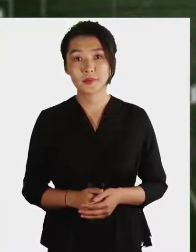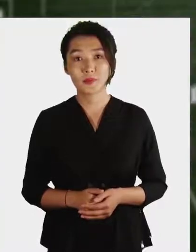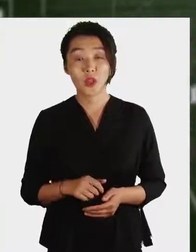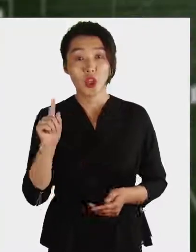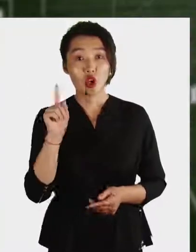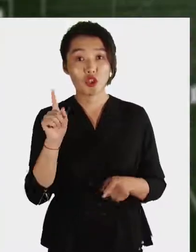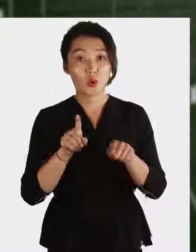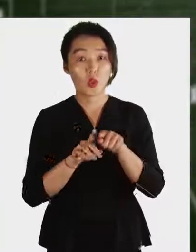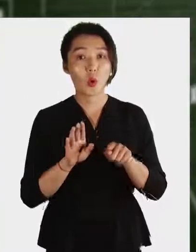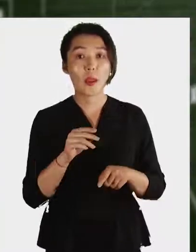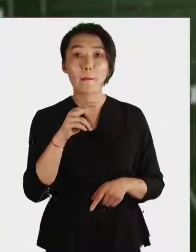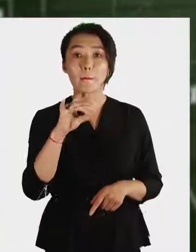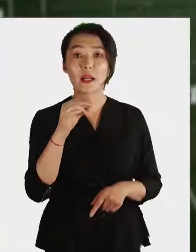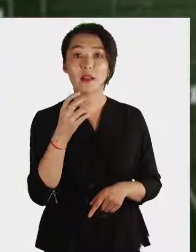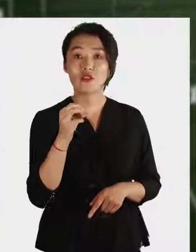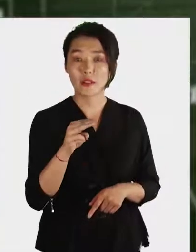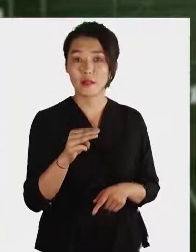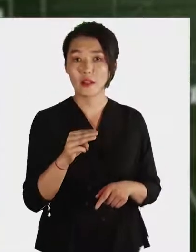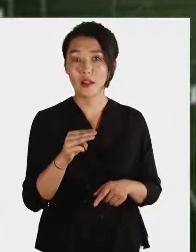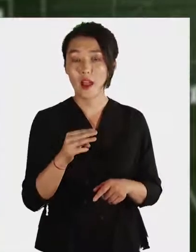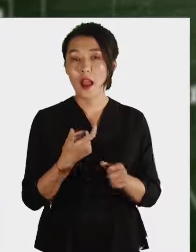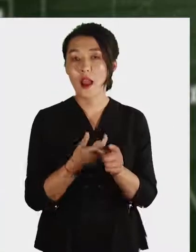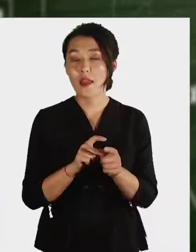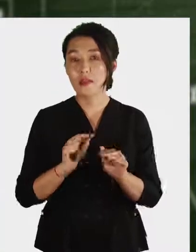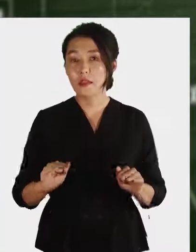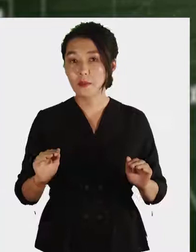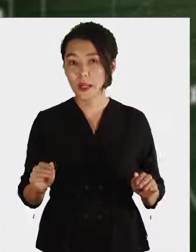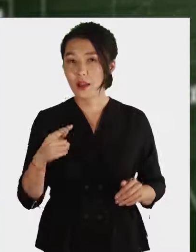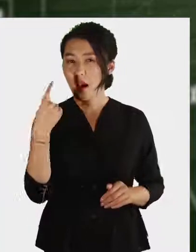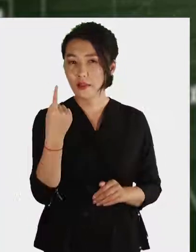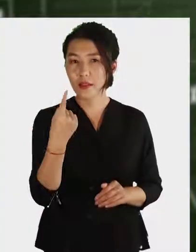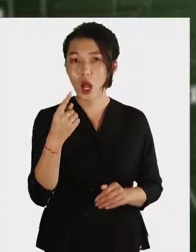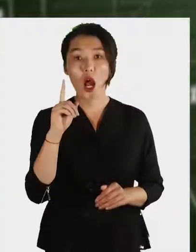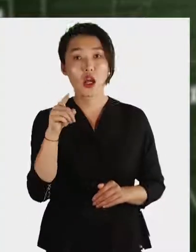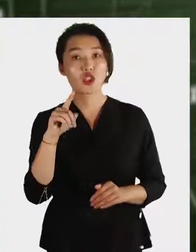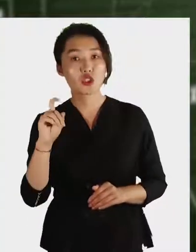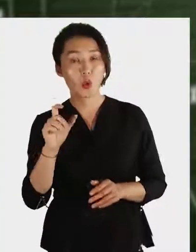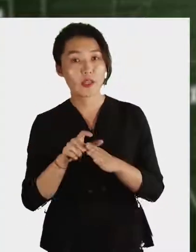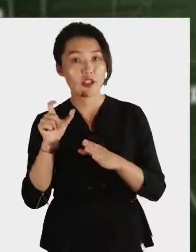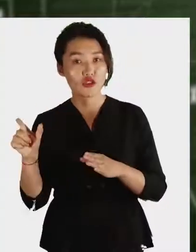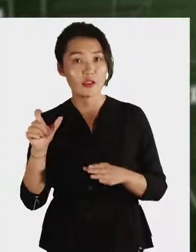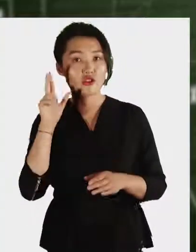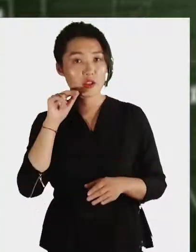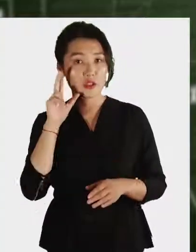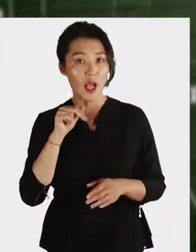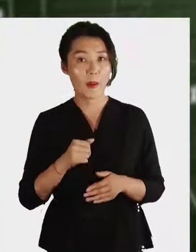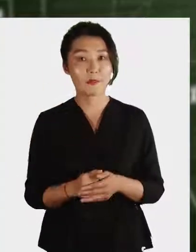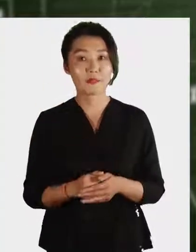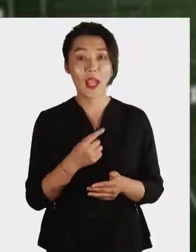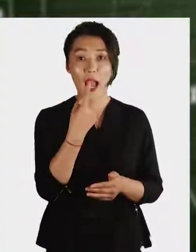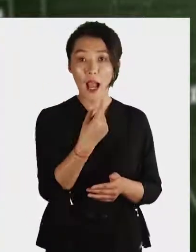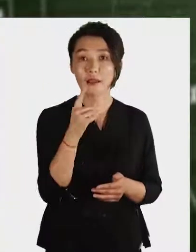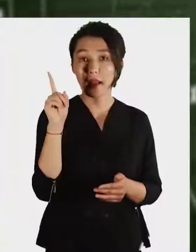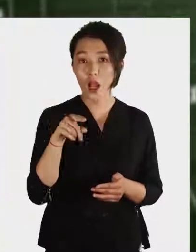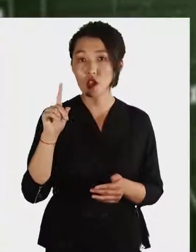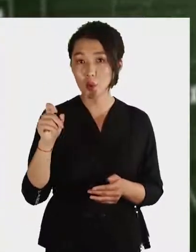Что такое процент? Процент, ребята, это 1/100 часть числа.